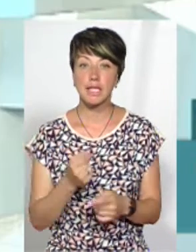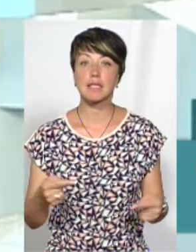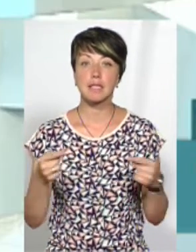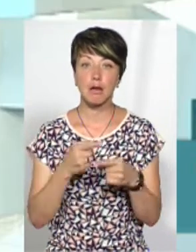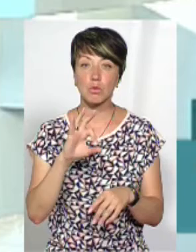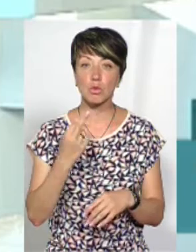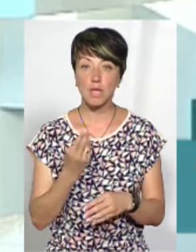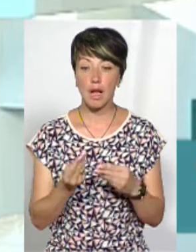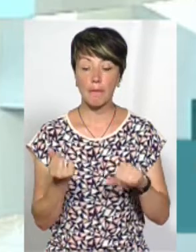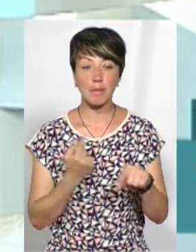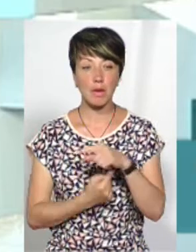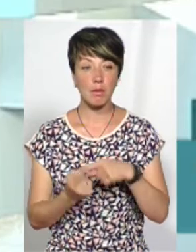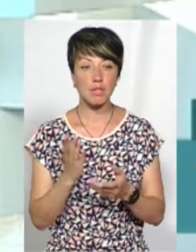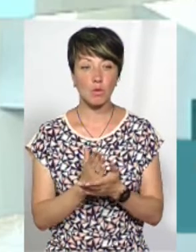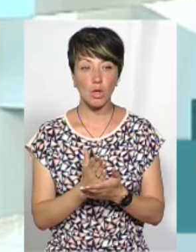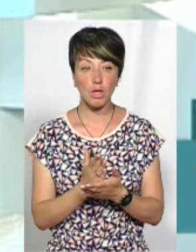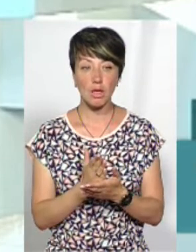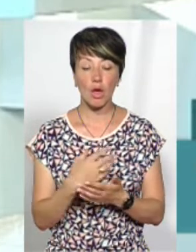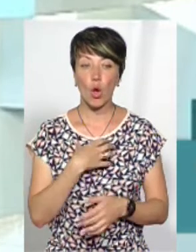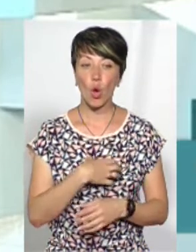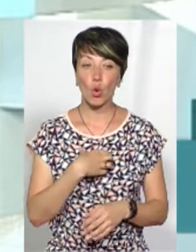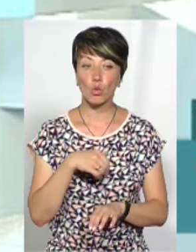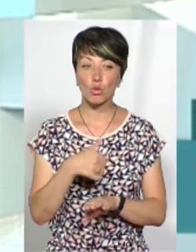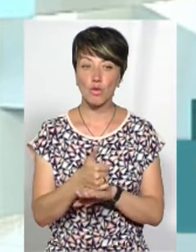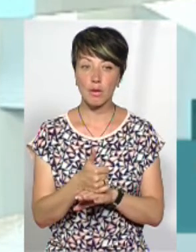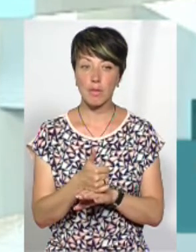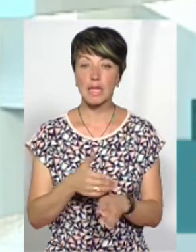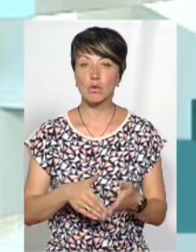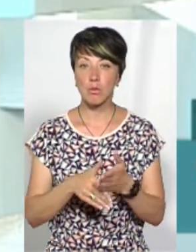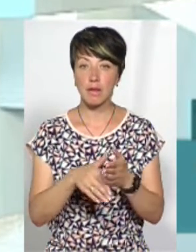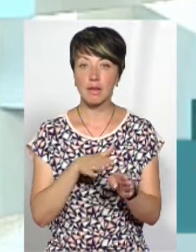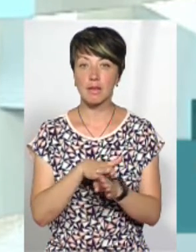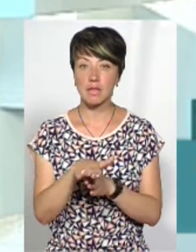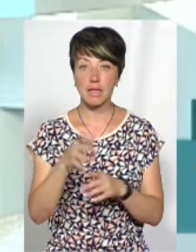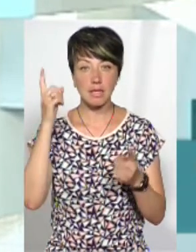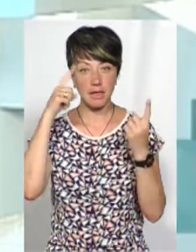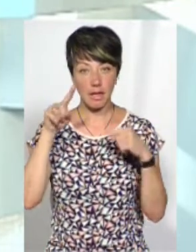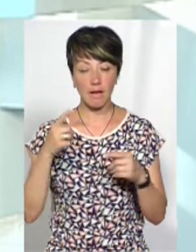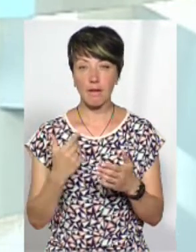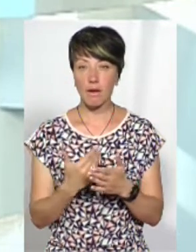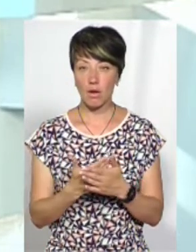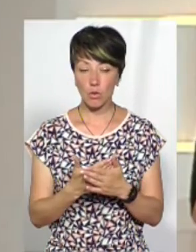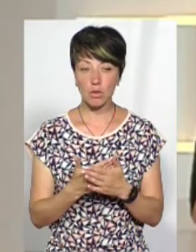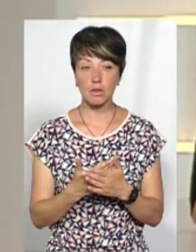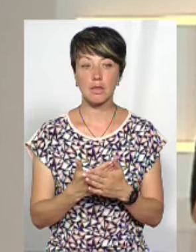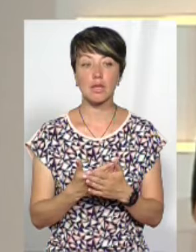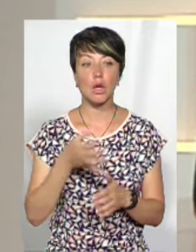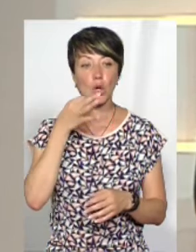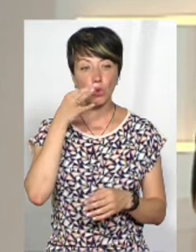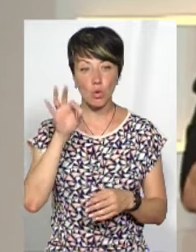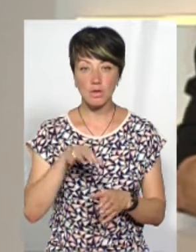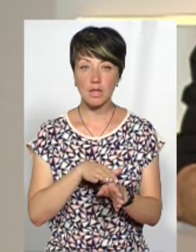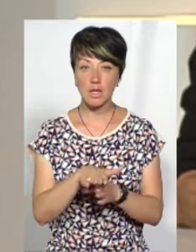саме соціальне підприємництво є, напевно, ключовим інструментом в реалізації таких ідей. Ось досвідом якраз